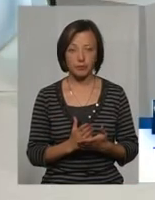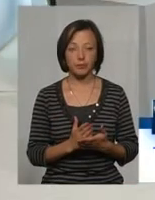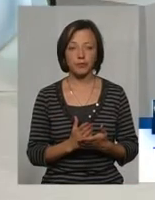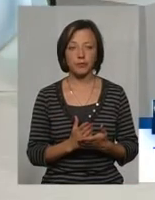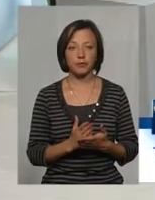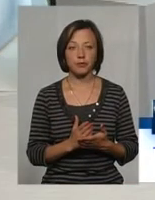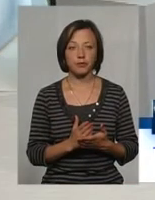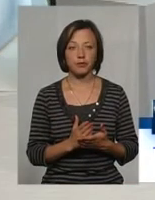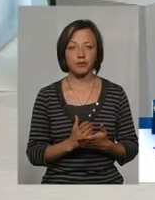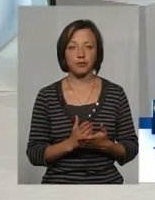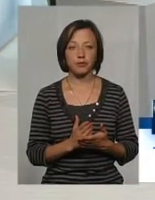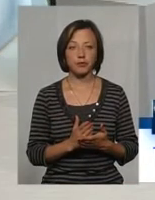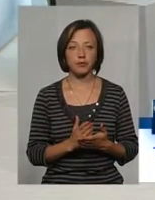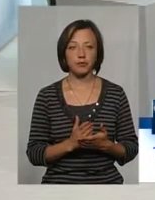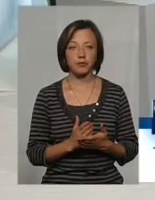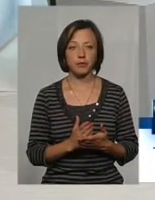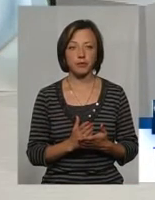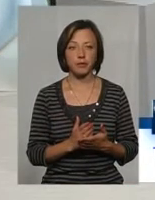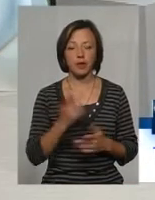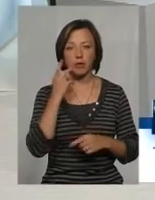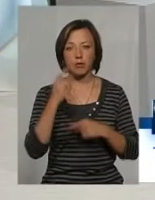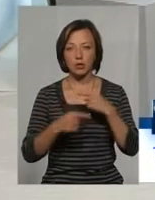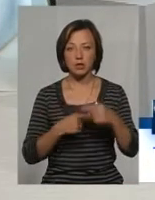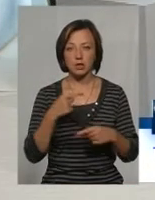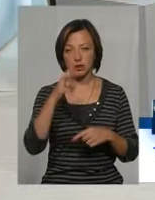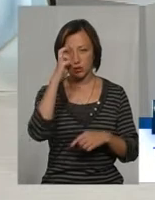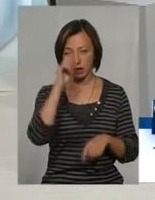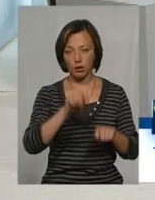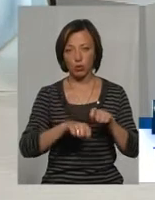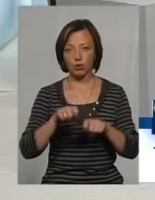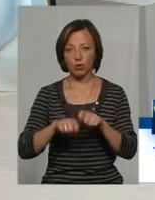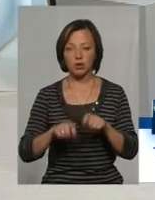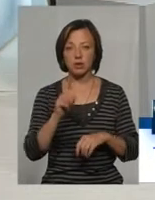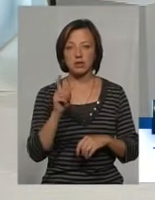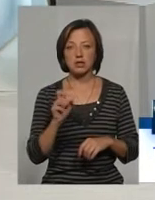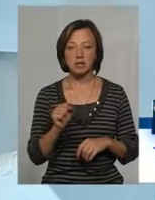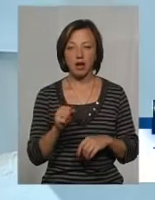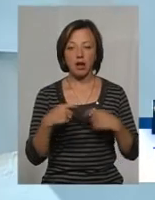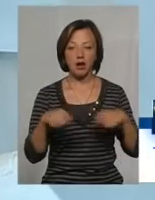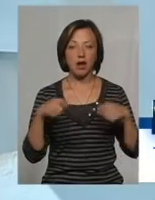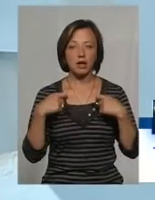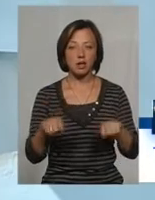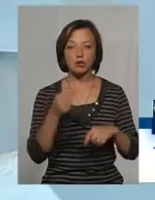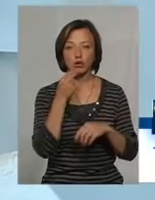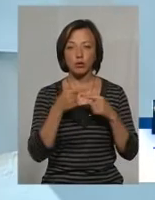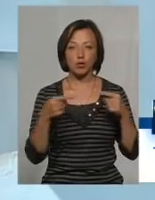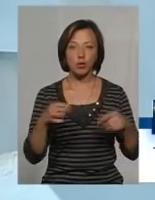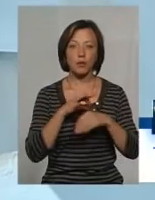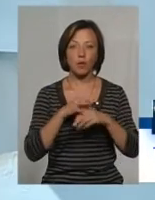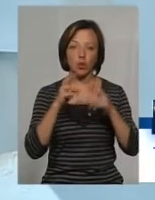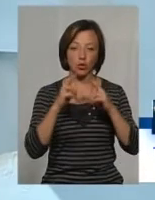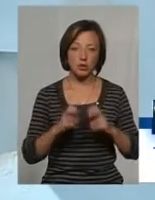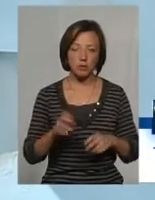експертизи, які здійснюють постійний державний контроль за реалізацію харчових продуктів, проводять